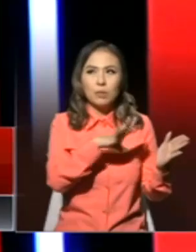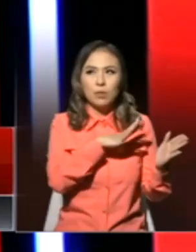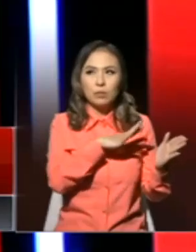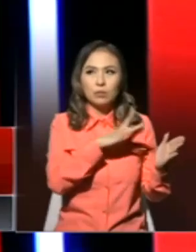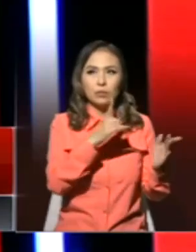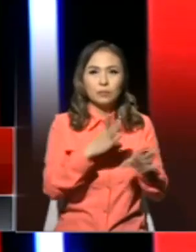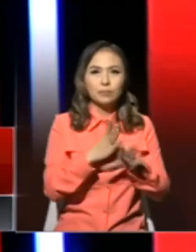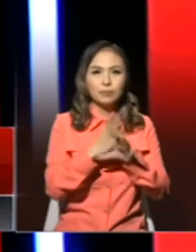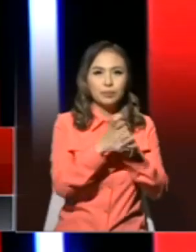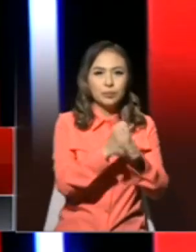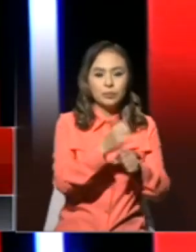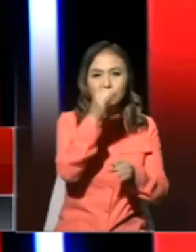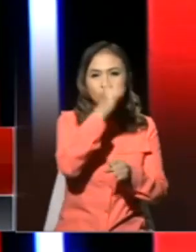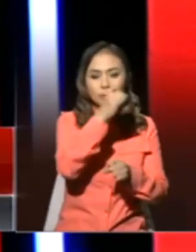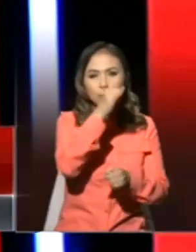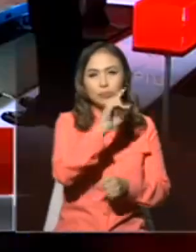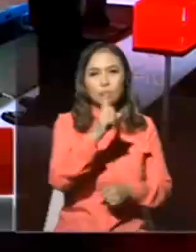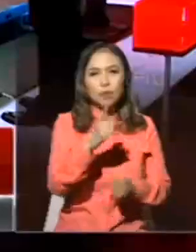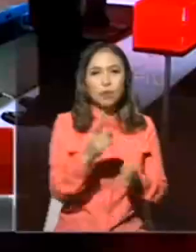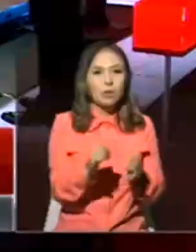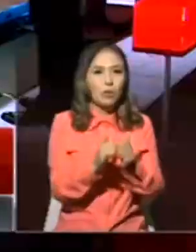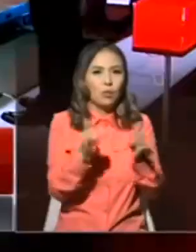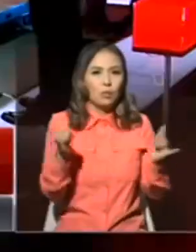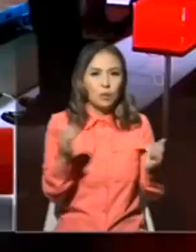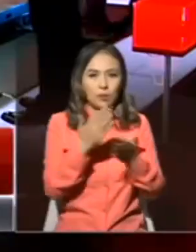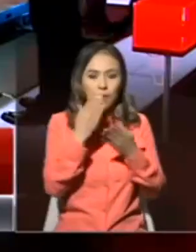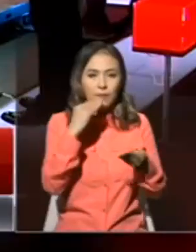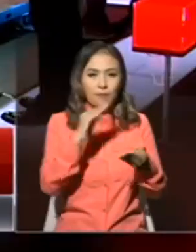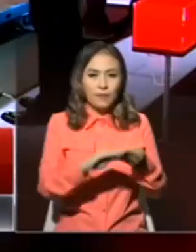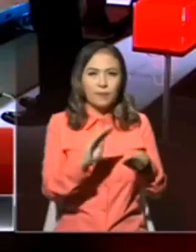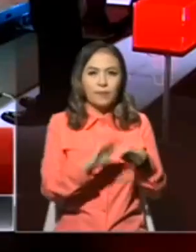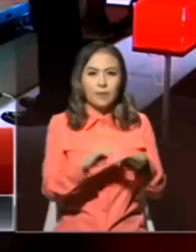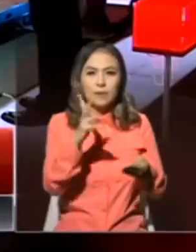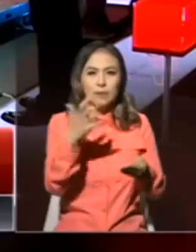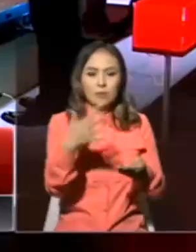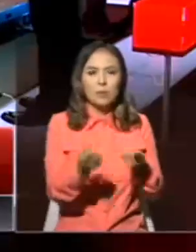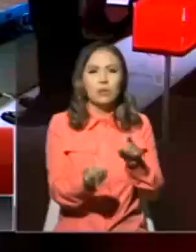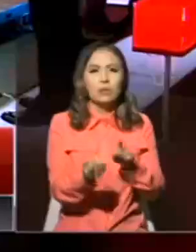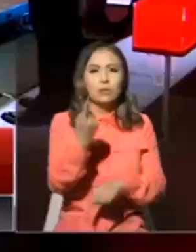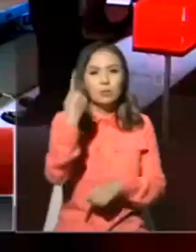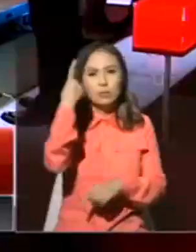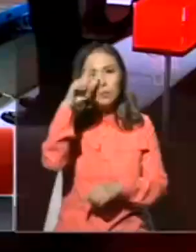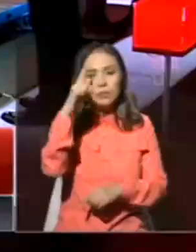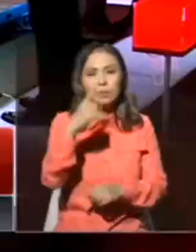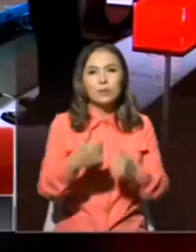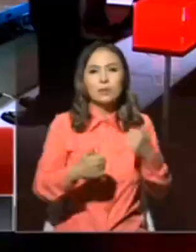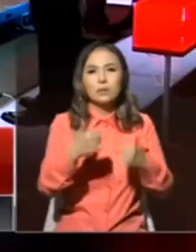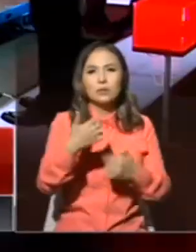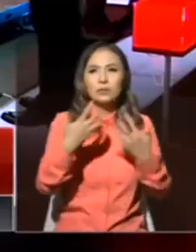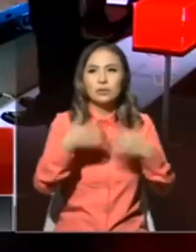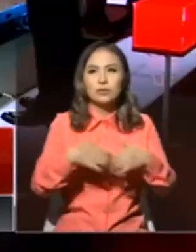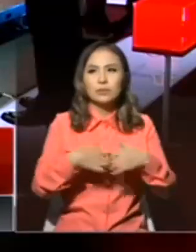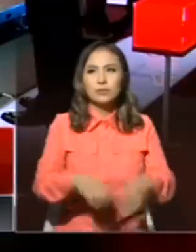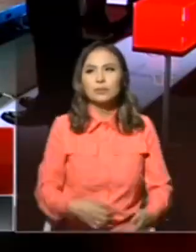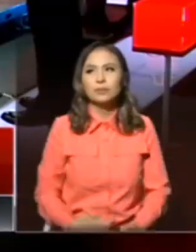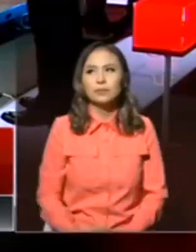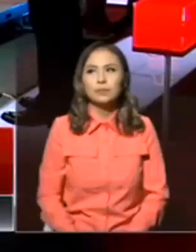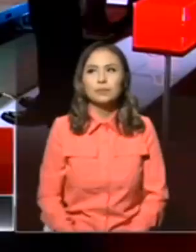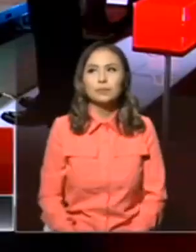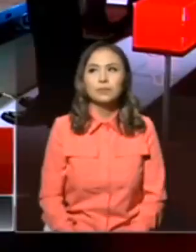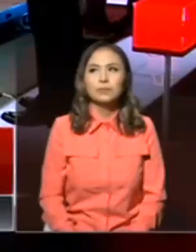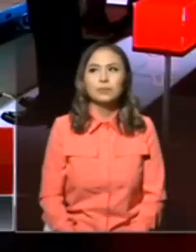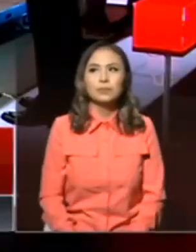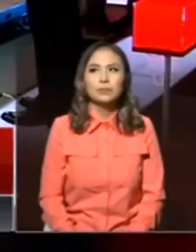неге азаймайтын сан, бұл неге көбеймейтін сан? Сіздер бұл статистиканы қайдан алдыңыздар? Әлде өздеріңіз ойлап тапқан сан ба? Жақсы